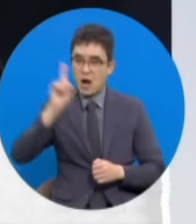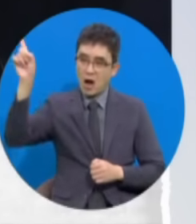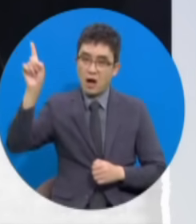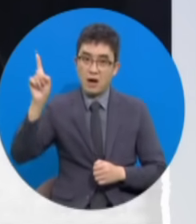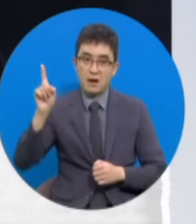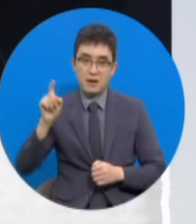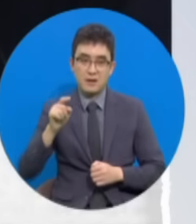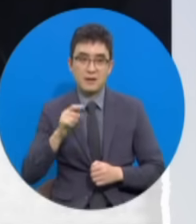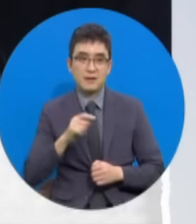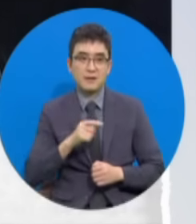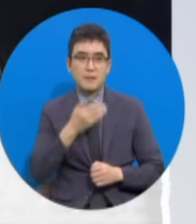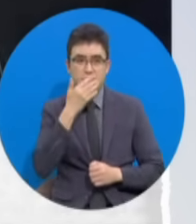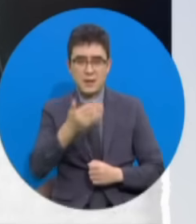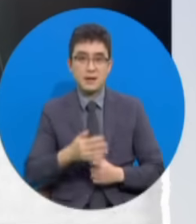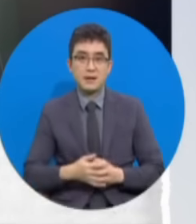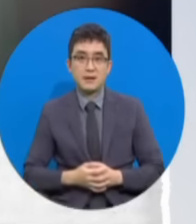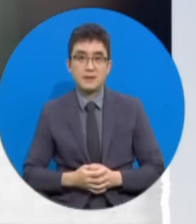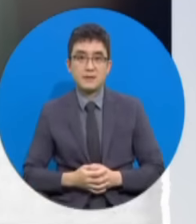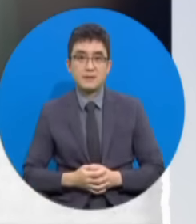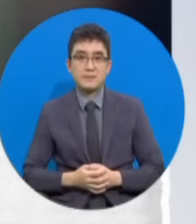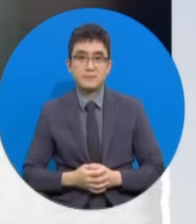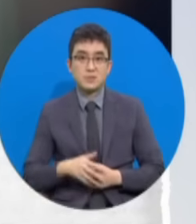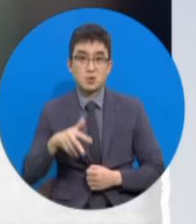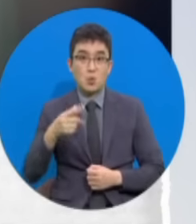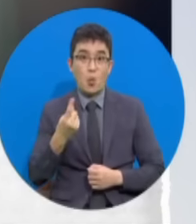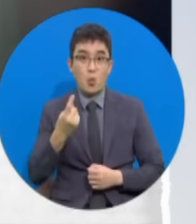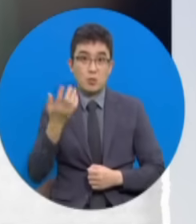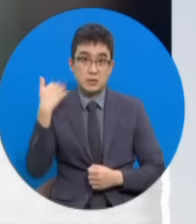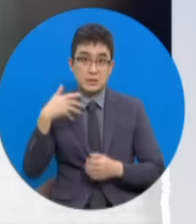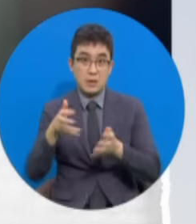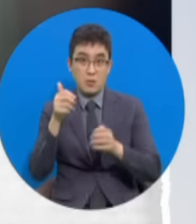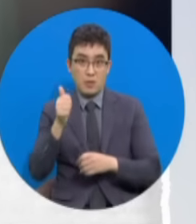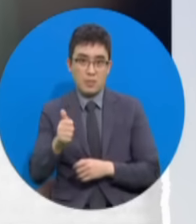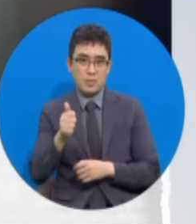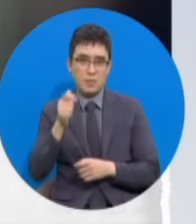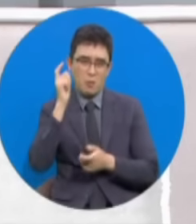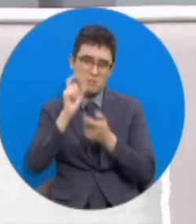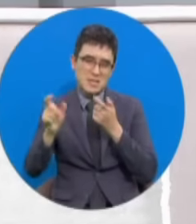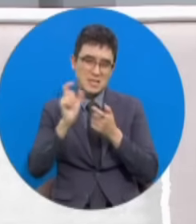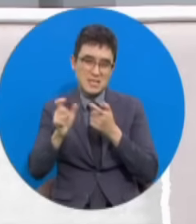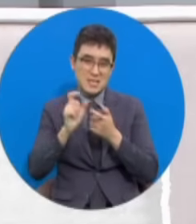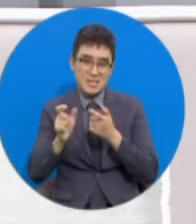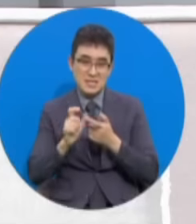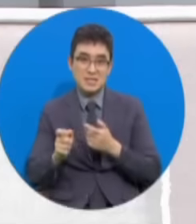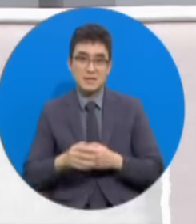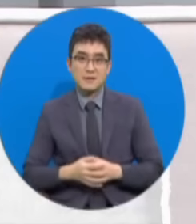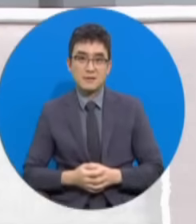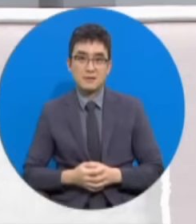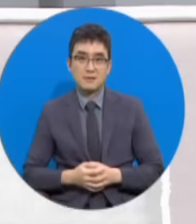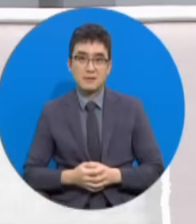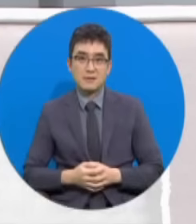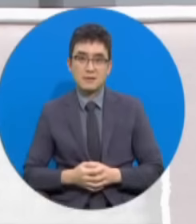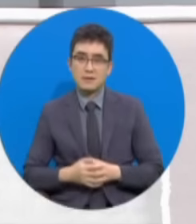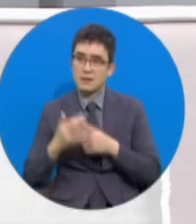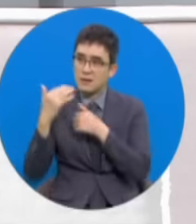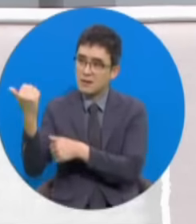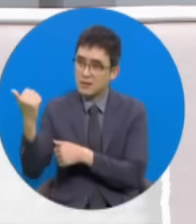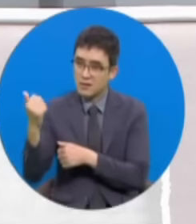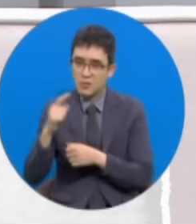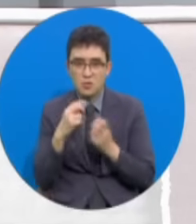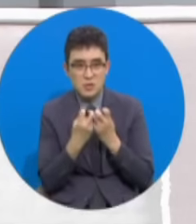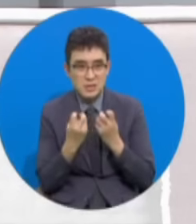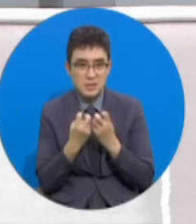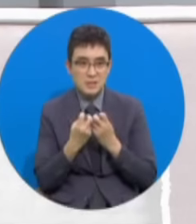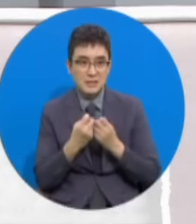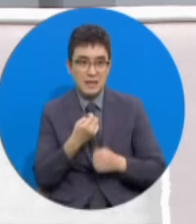있어요. 그렇군요. 그래서 아마 이제 조 전 장관도 굉장히 고민이 지금 많을 거예요. 검찰을 부르면 어떻게 얘기하지? 그러면서